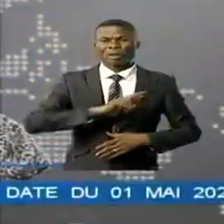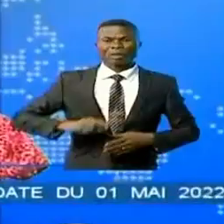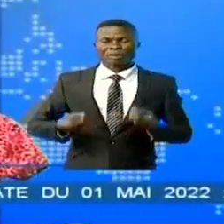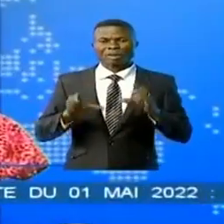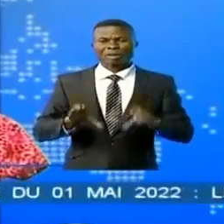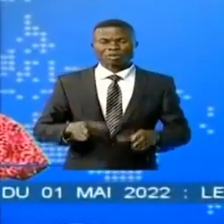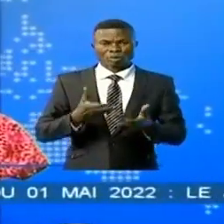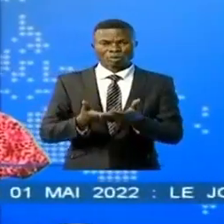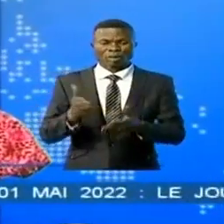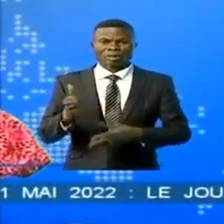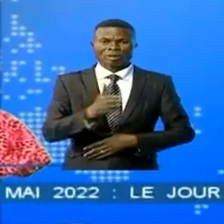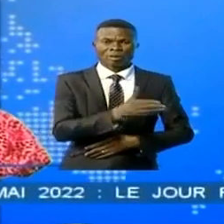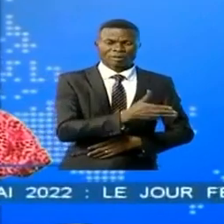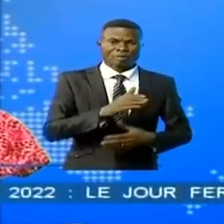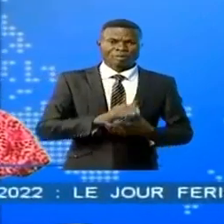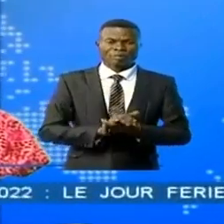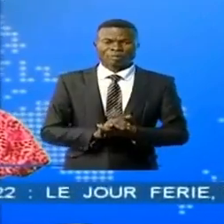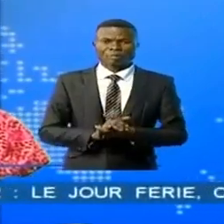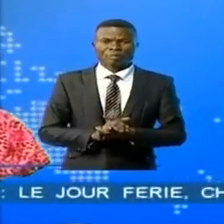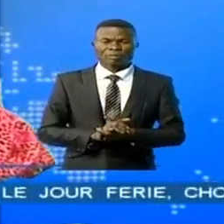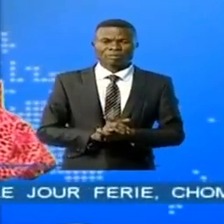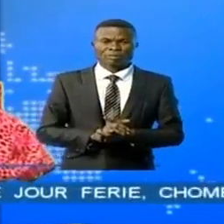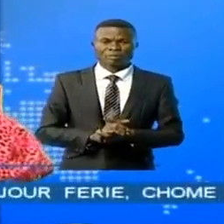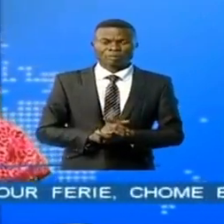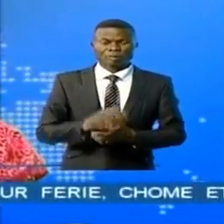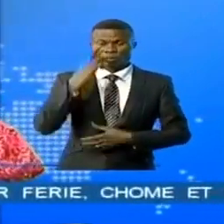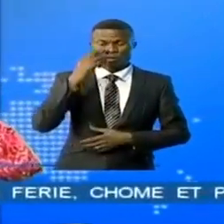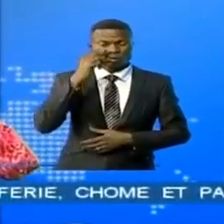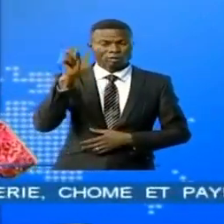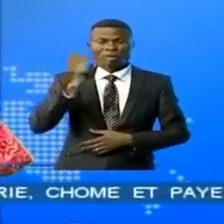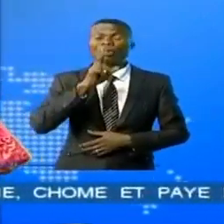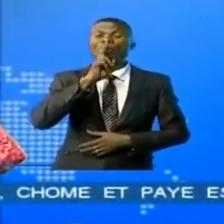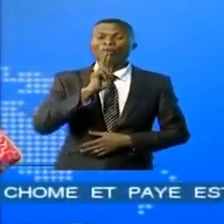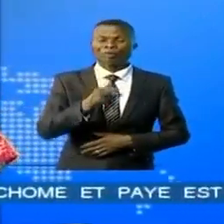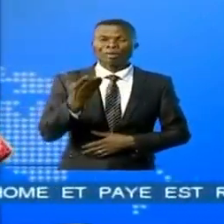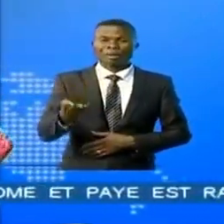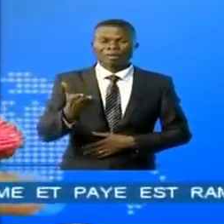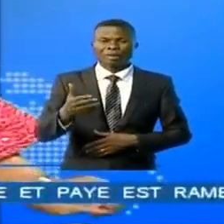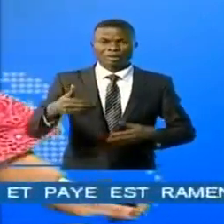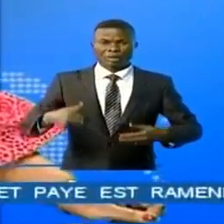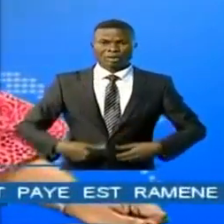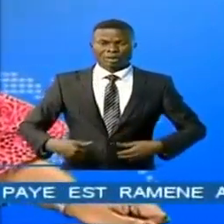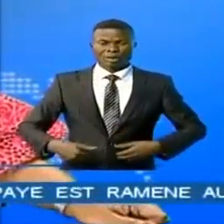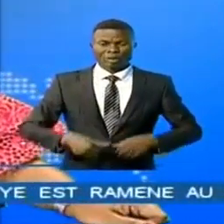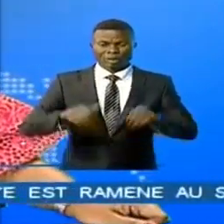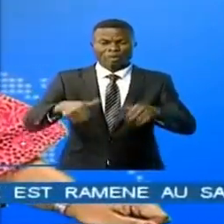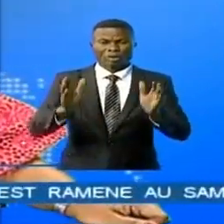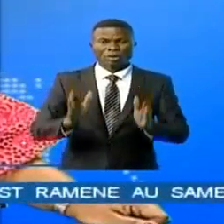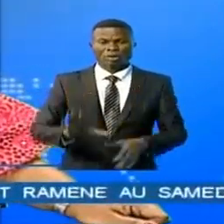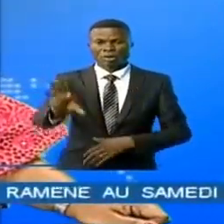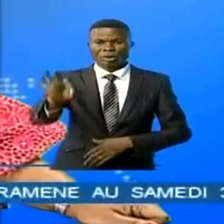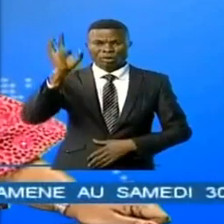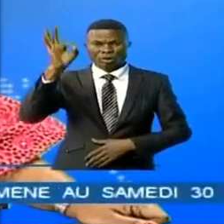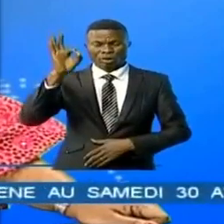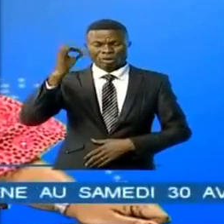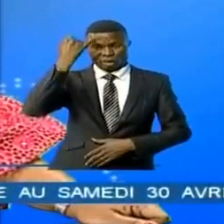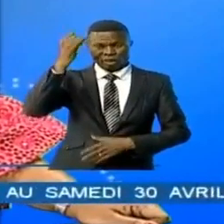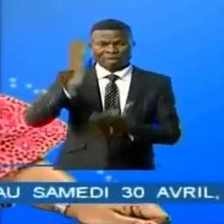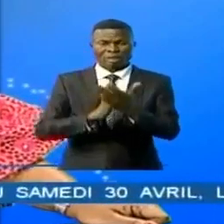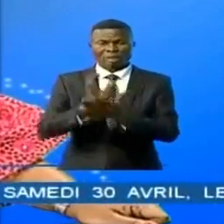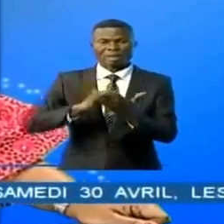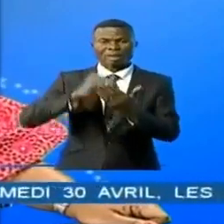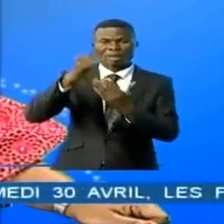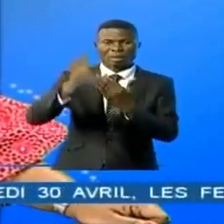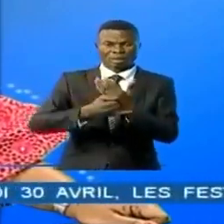congo ce n'était pas une utopie mais en réalité les jeunes a greener sélectionnés dans la droite ligne du projet